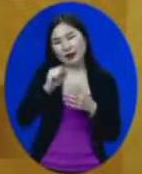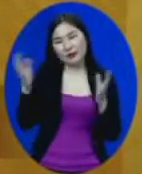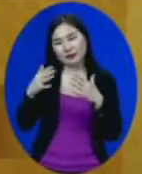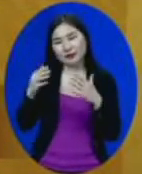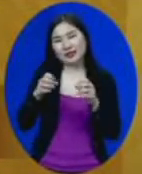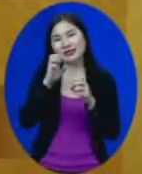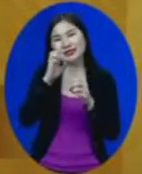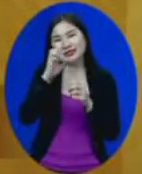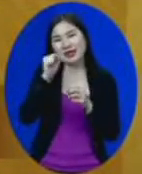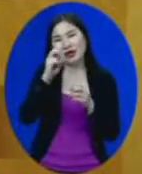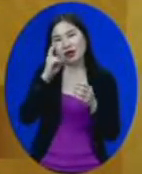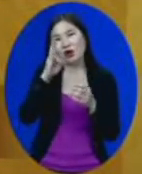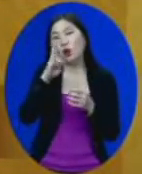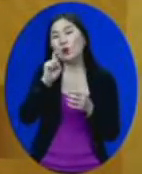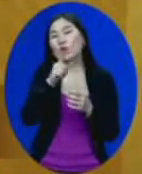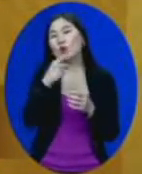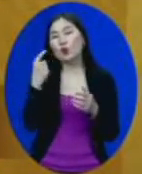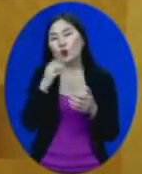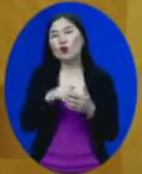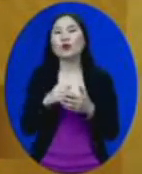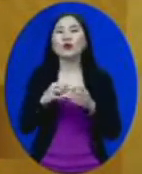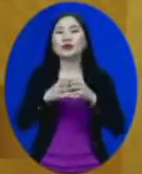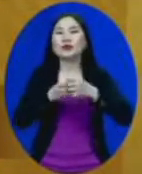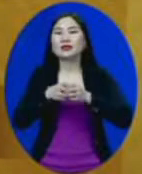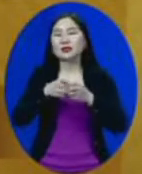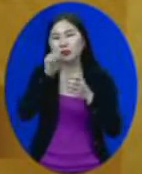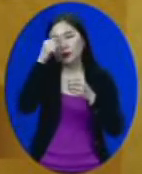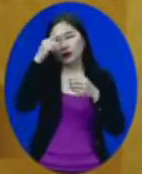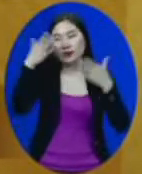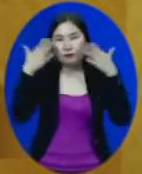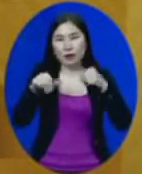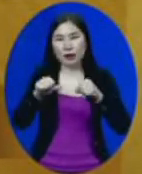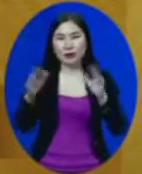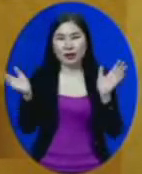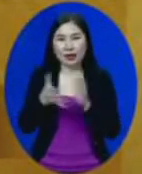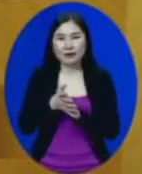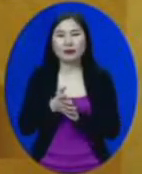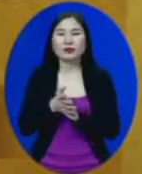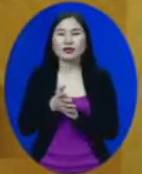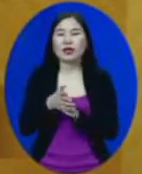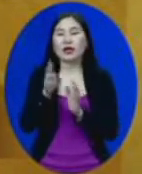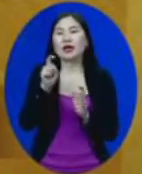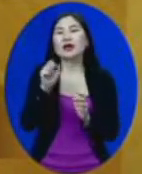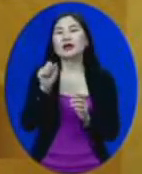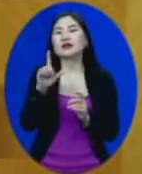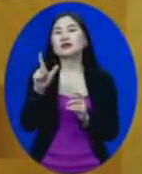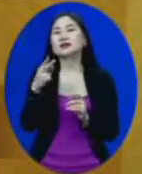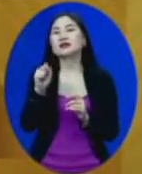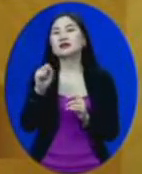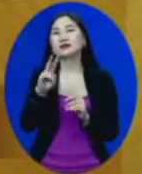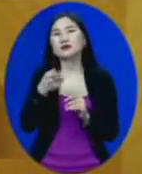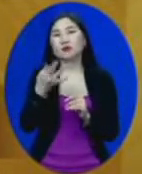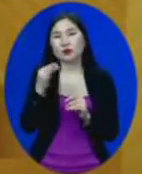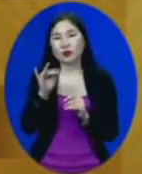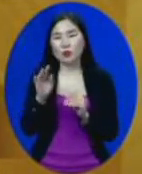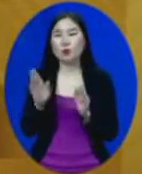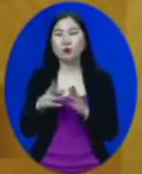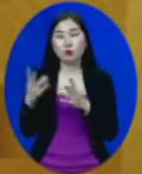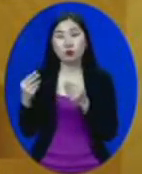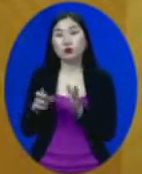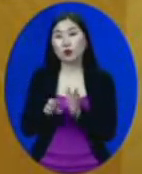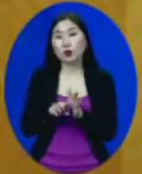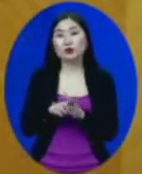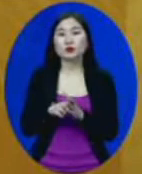чиглэлийн санхүүжтэйг бол одоо олон улсын байгууллага тэр дундаа дэлхийн эрүүл мэндийн байгууллагатай хамтарч харьцангуй бас боломжийн